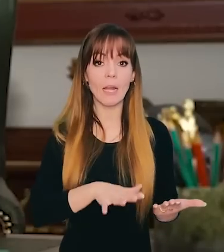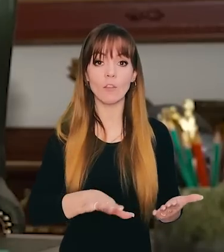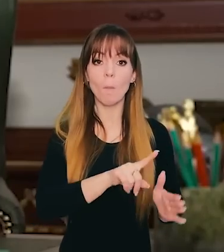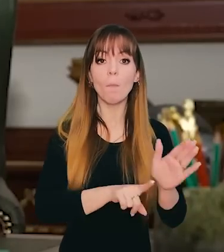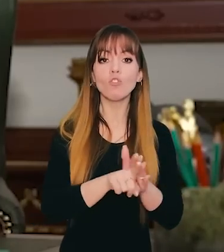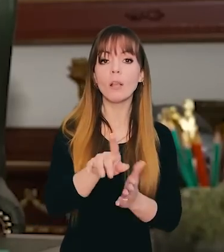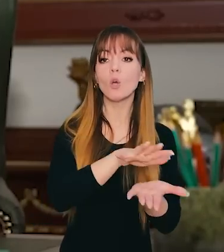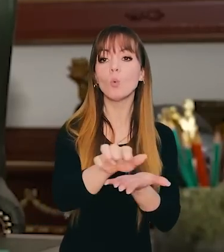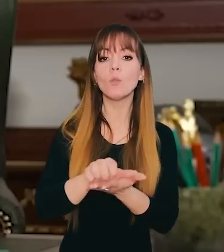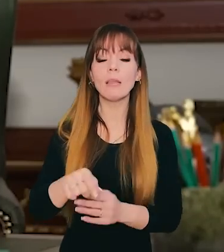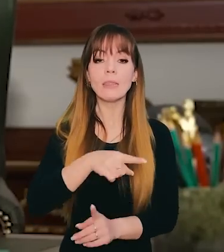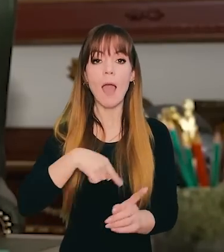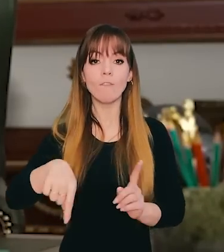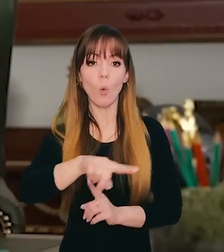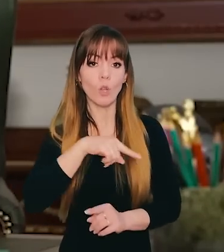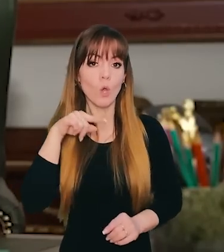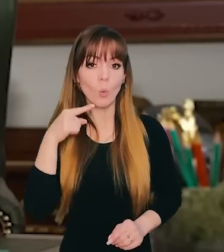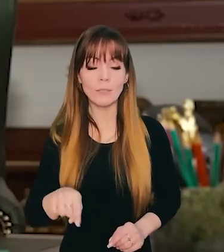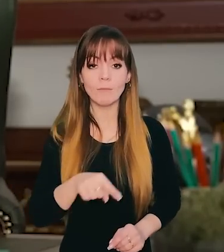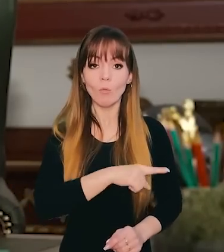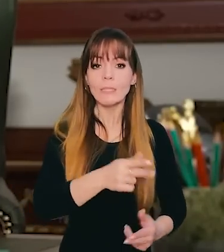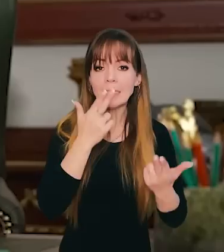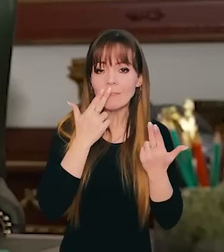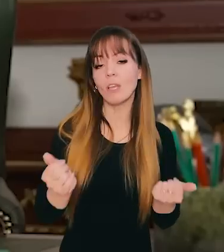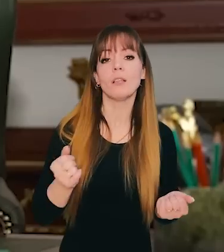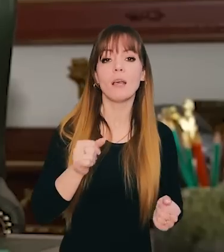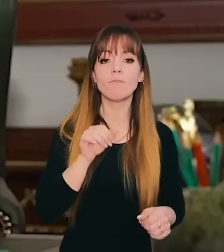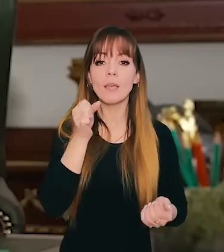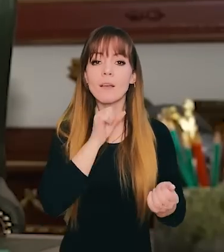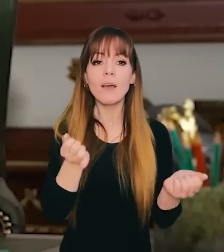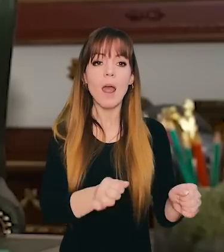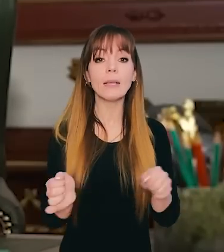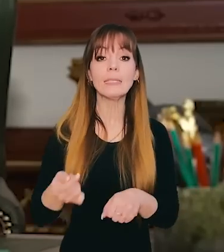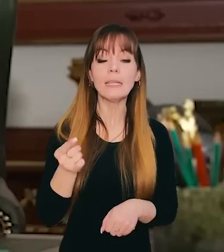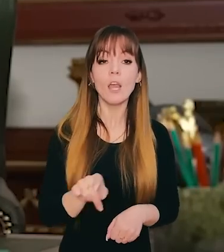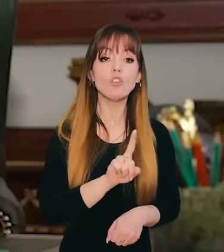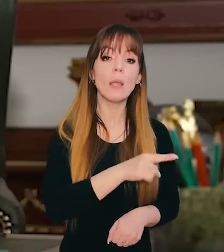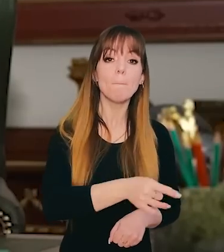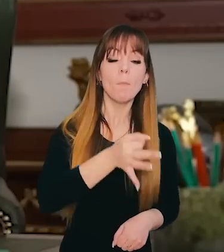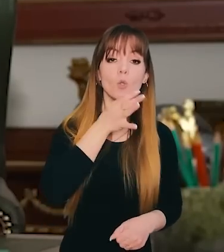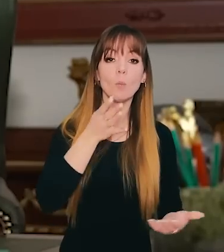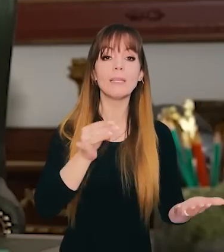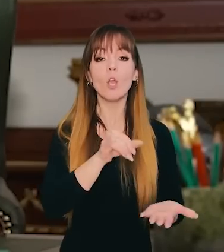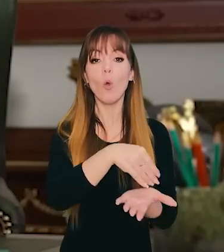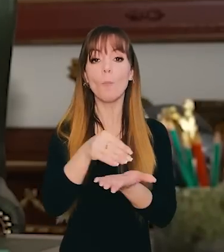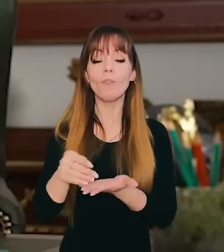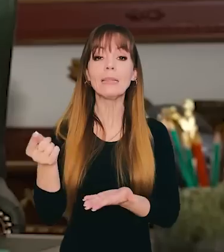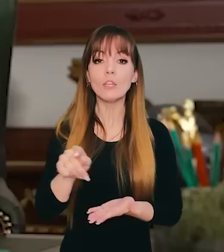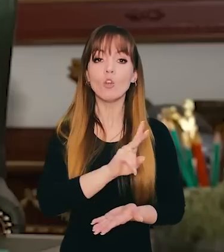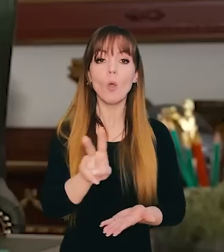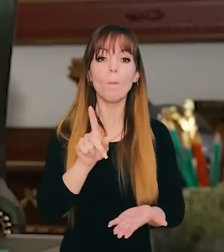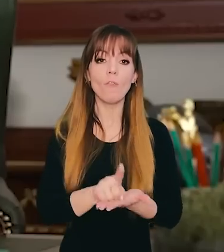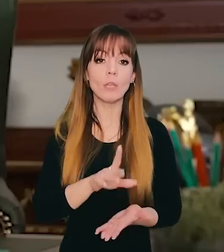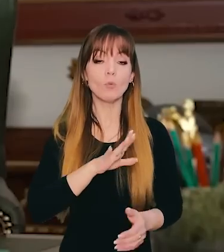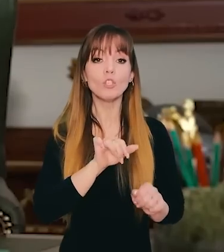своїй країні і вони почали руйнувати все навколо Росії вони звикли красти те що їм подобається і купувати